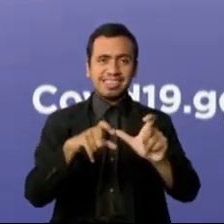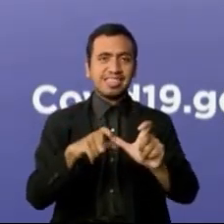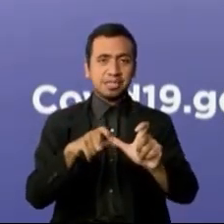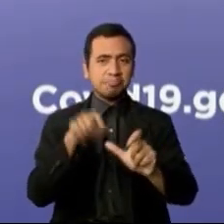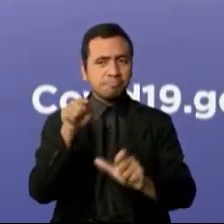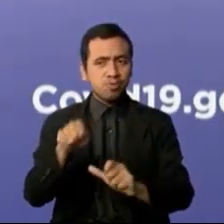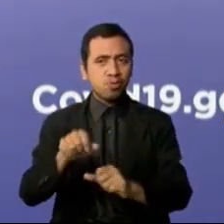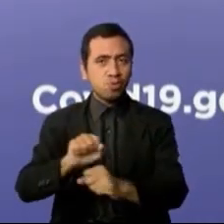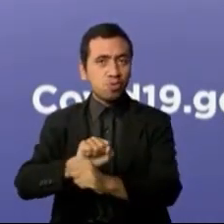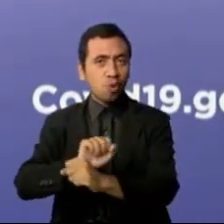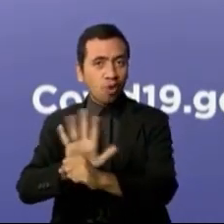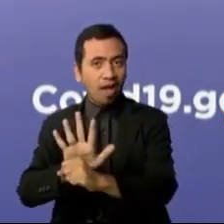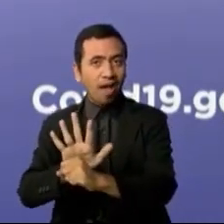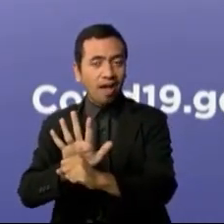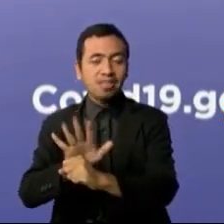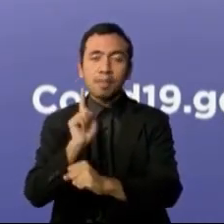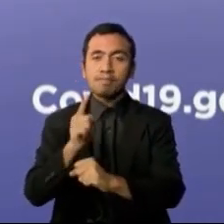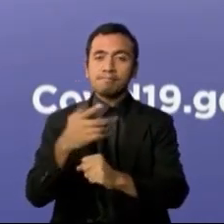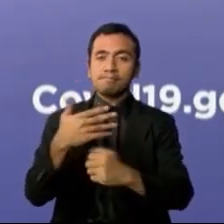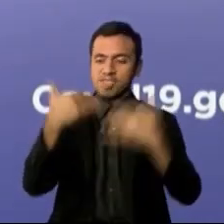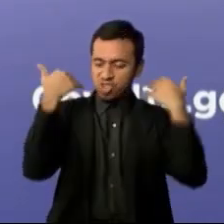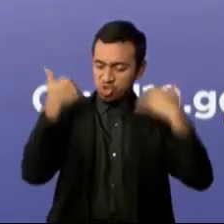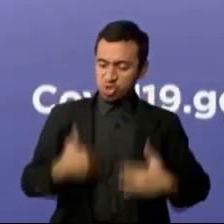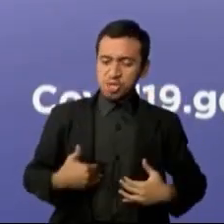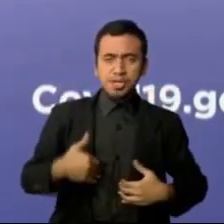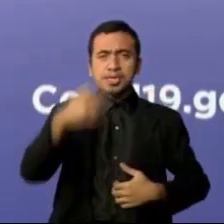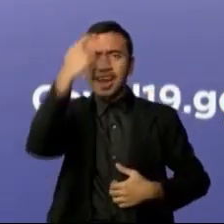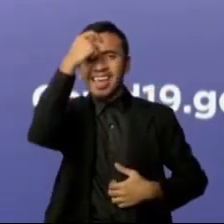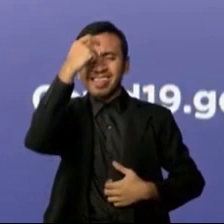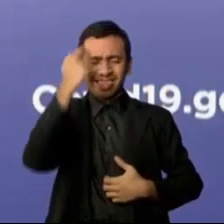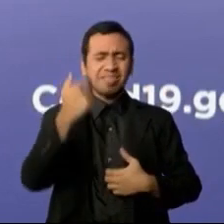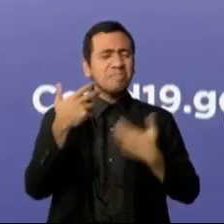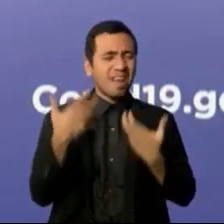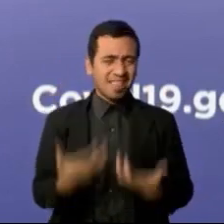dalam keadaan berat dengan